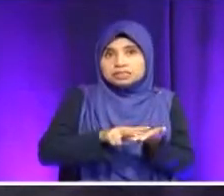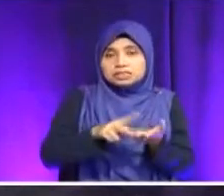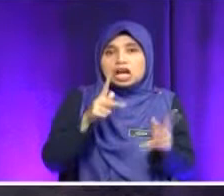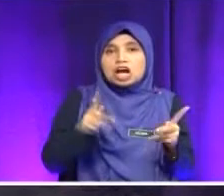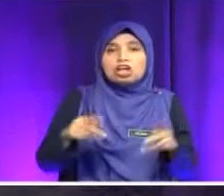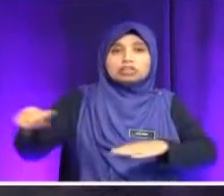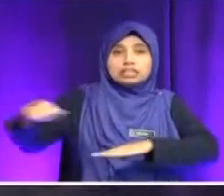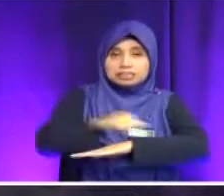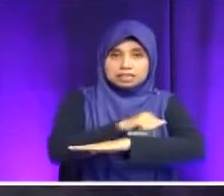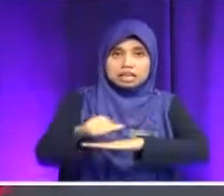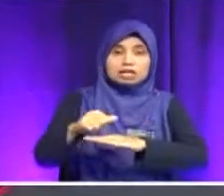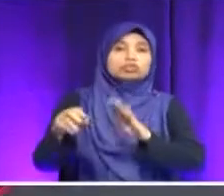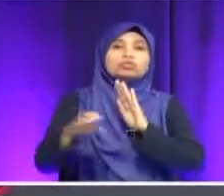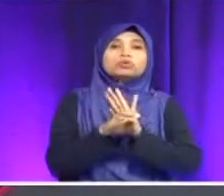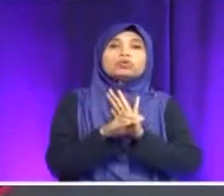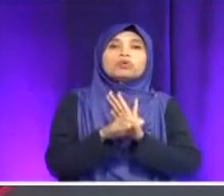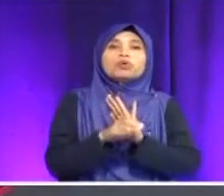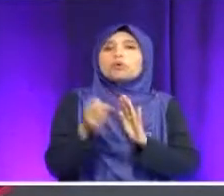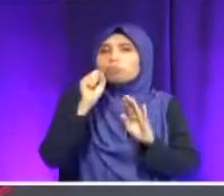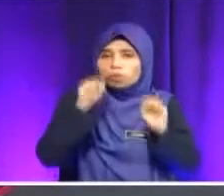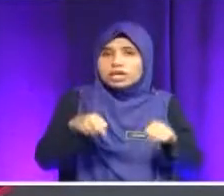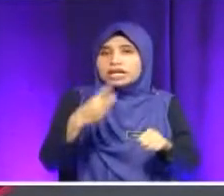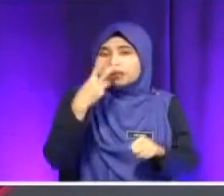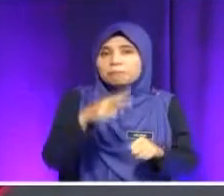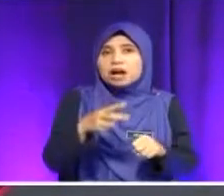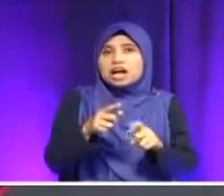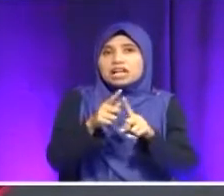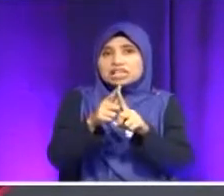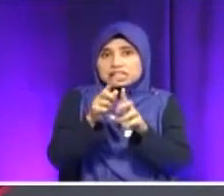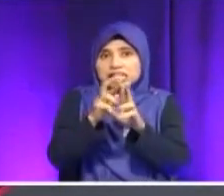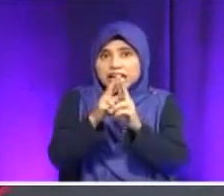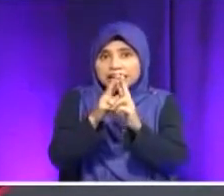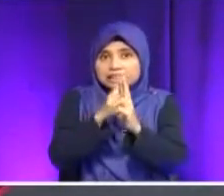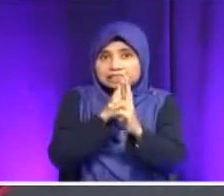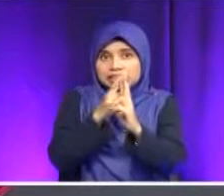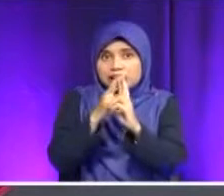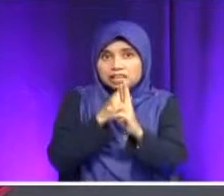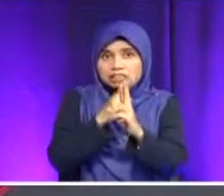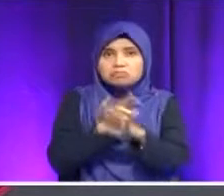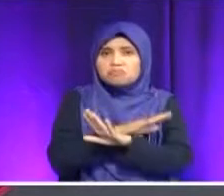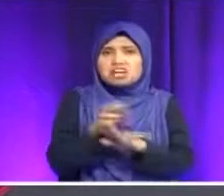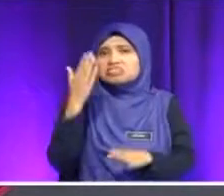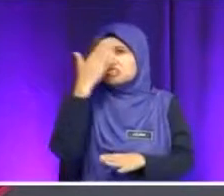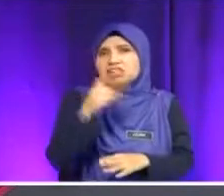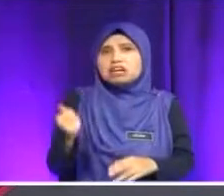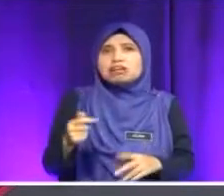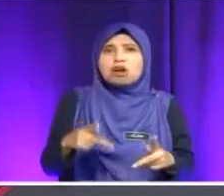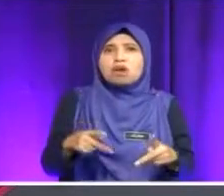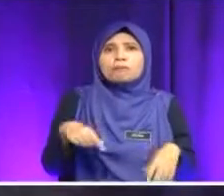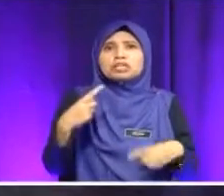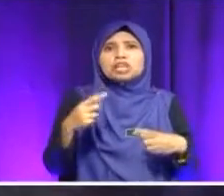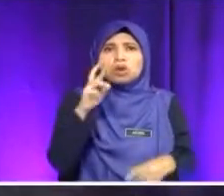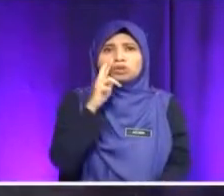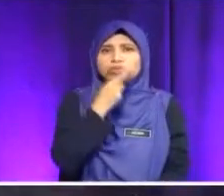tak setrika nanti contoh kesenian boleh nampak dekat sini garis-garis ane jadi nah Tak Menarik lah kalau emang firestorm gimana